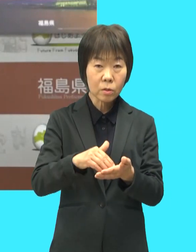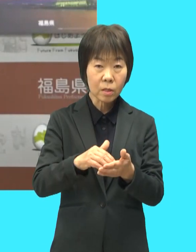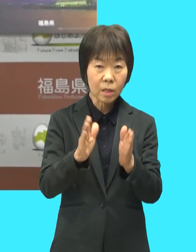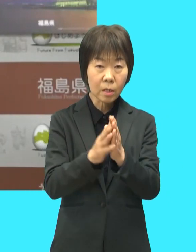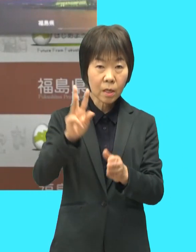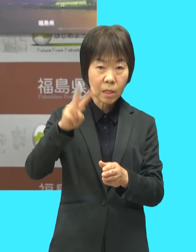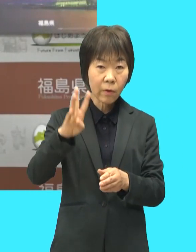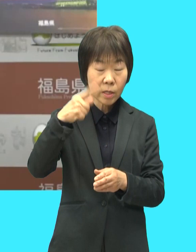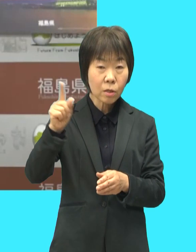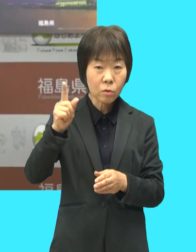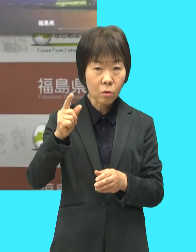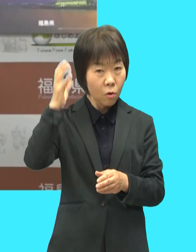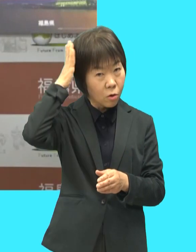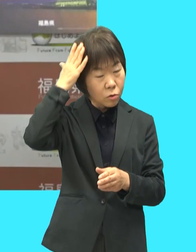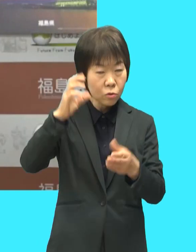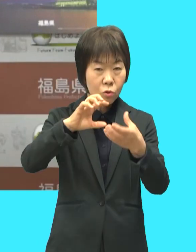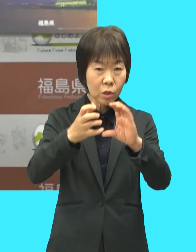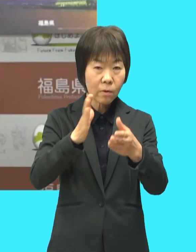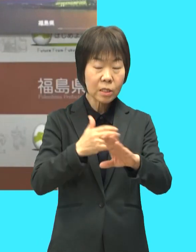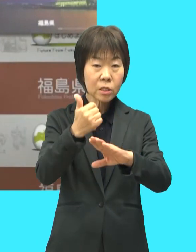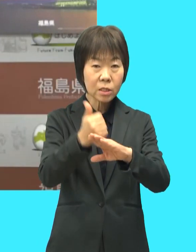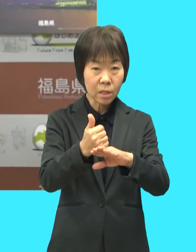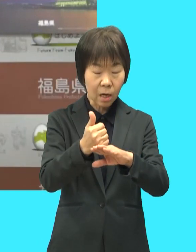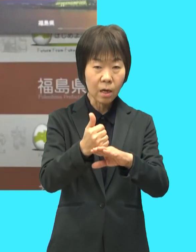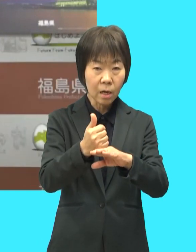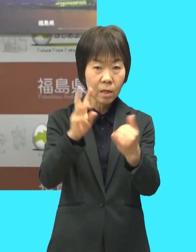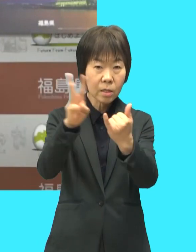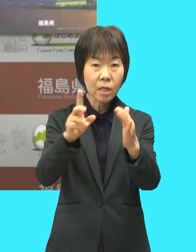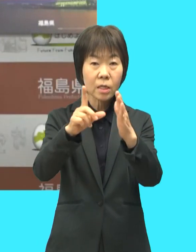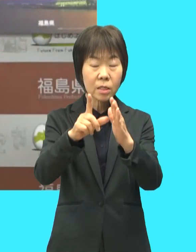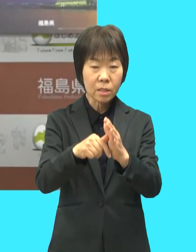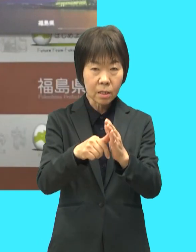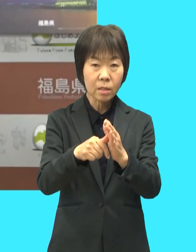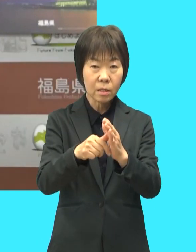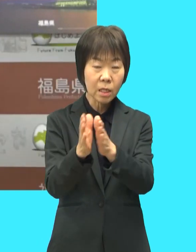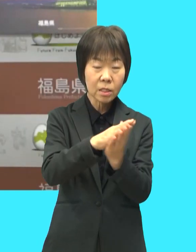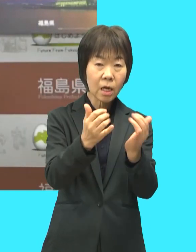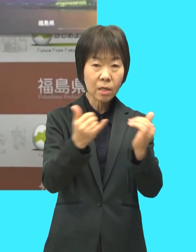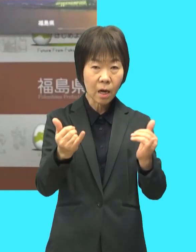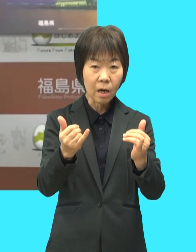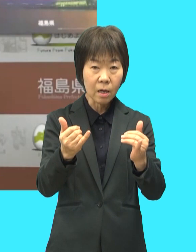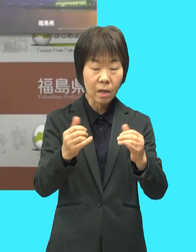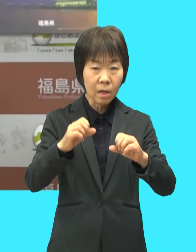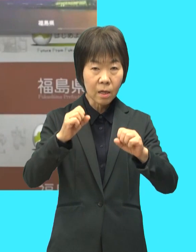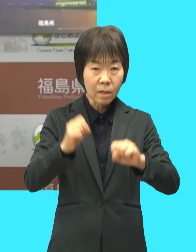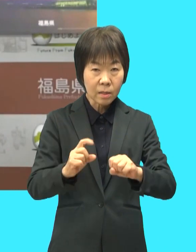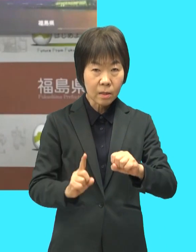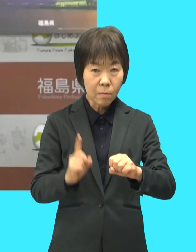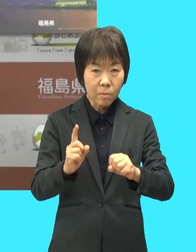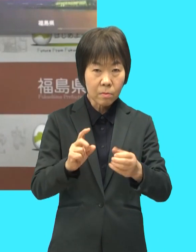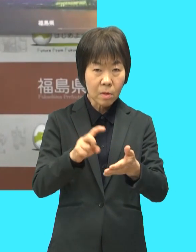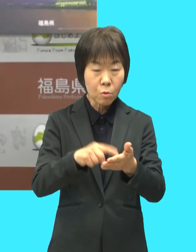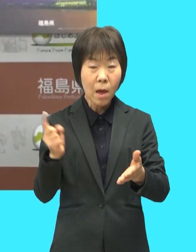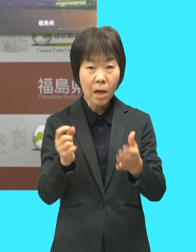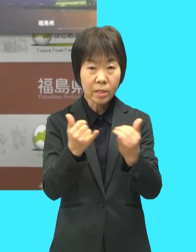神奈川県の黒岩知事が、記者会見で災害時に 死者や安否不明者の氏名について遺族の意向に